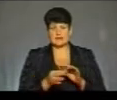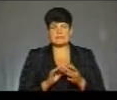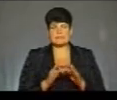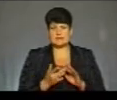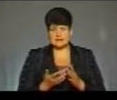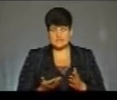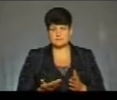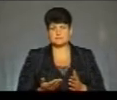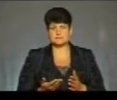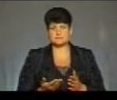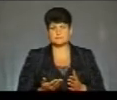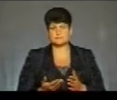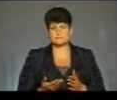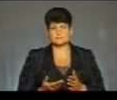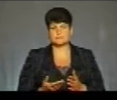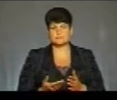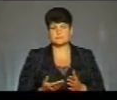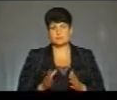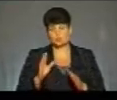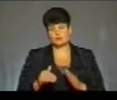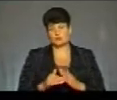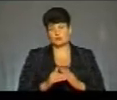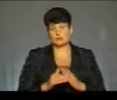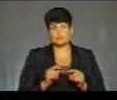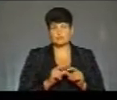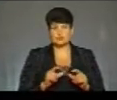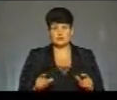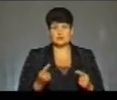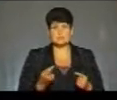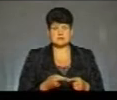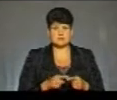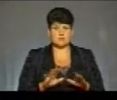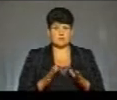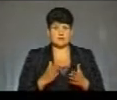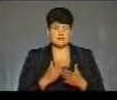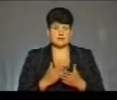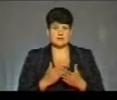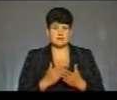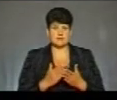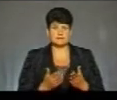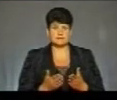до школи і казали, що всьому будуть допомагати. У школі на даний момент є досить такі